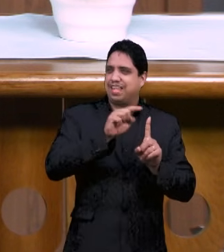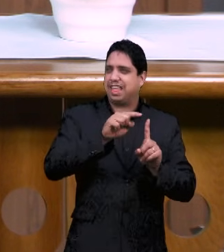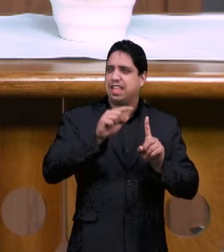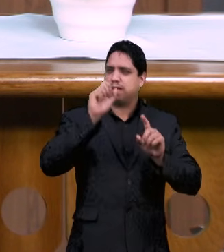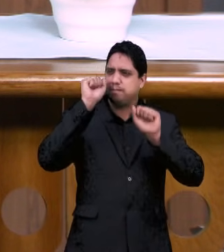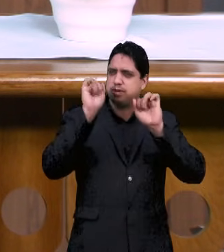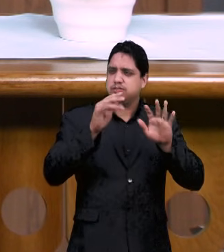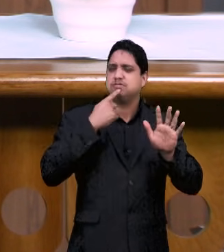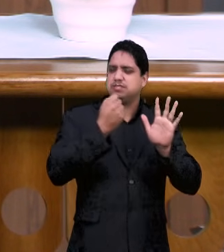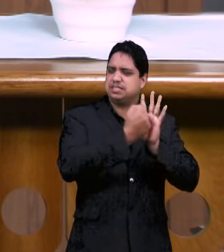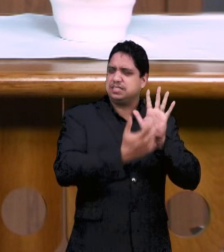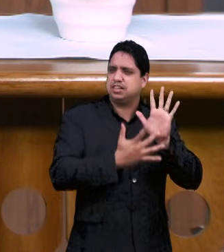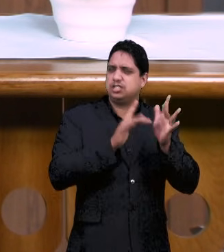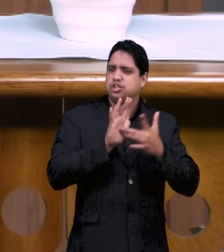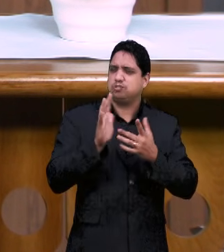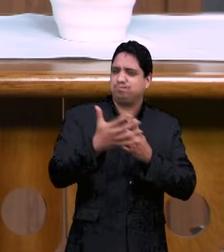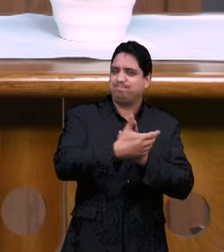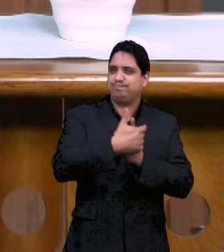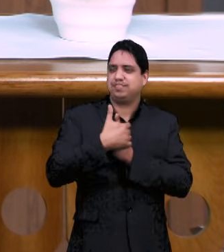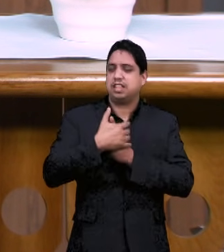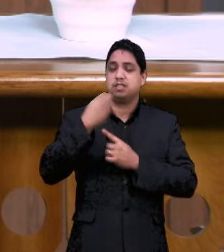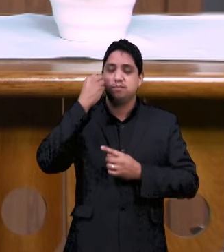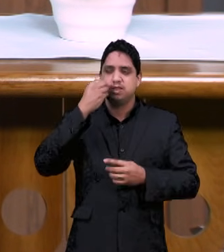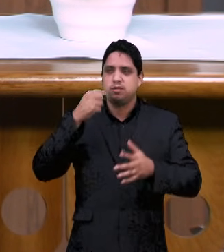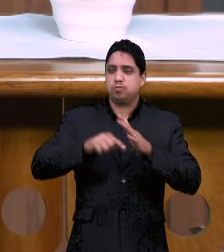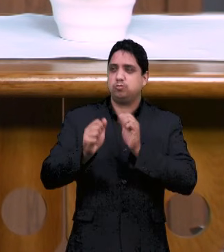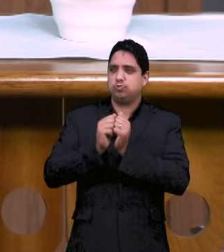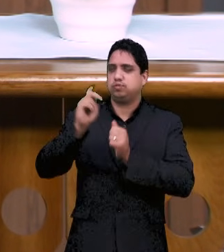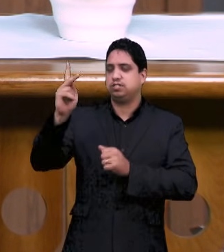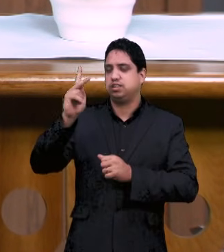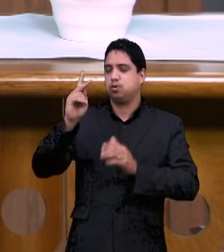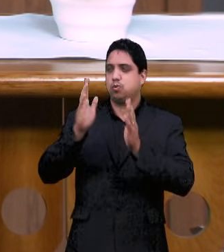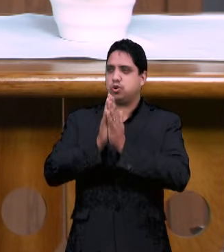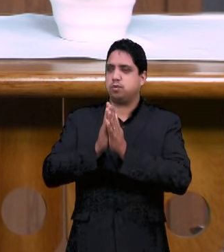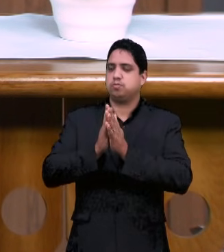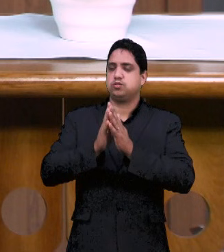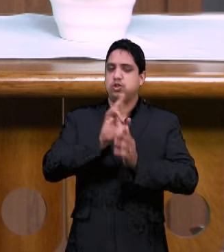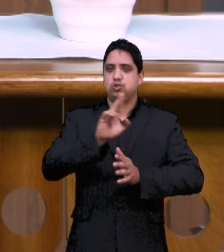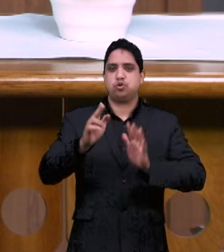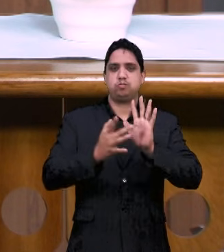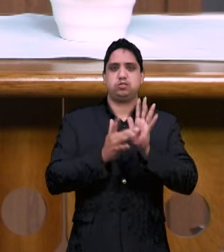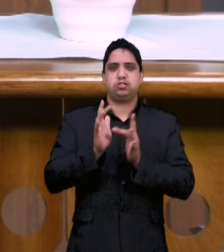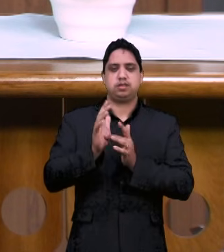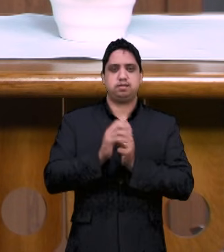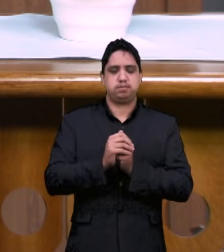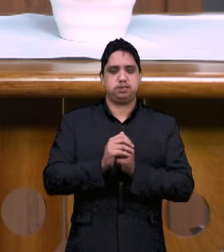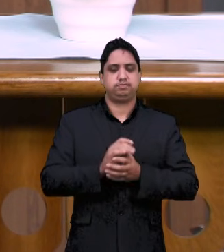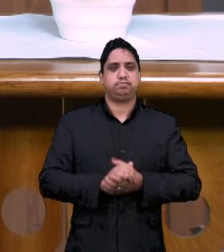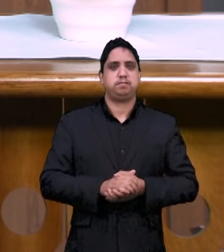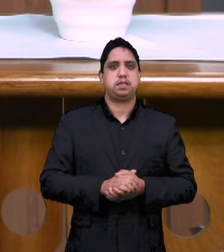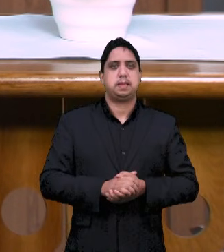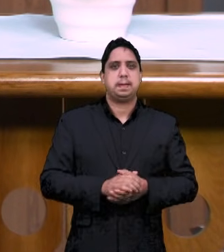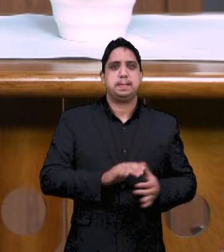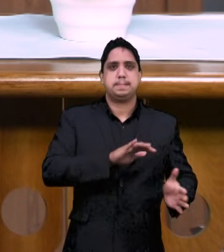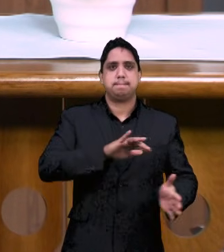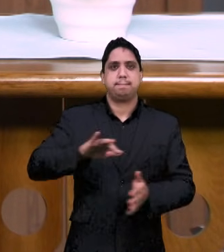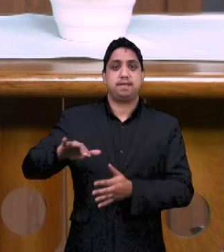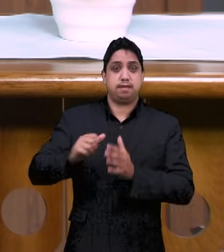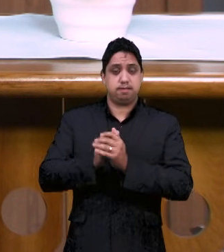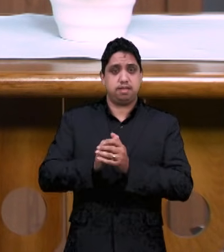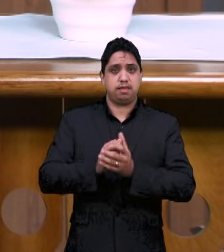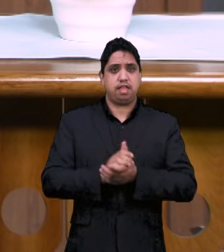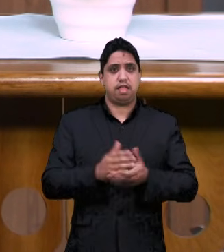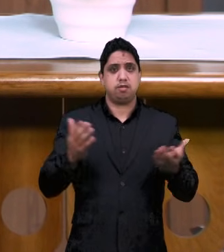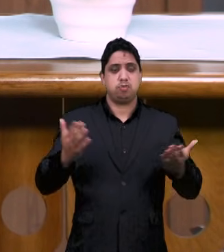couverts par le sang de Jésus, qu'ils puissent avoir des expériences profondes avec toi. C'est la prière que nous faisons au nom de Jésus. Amen. Amen, mes